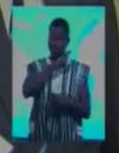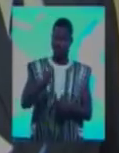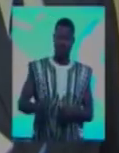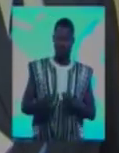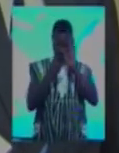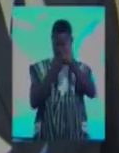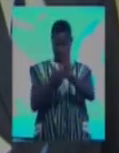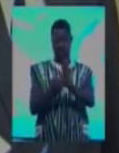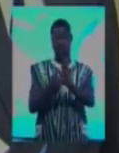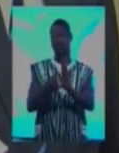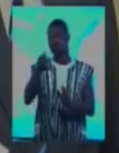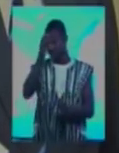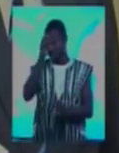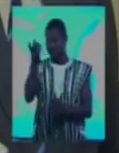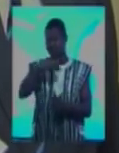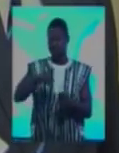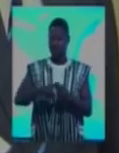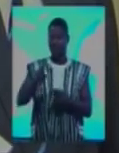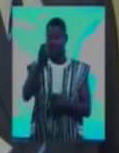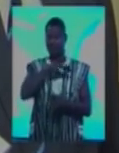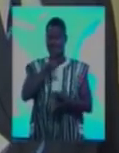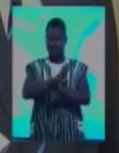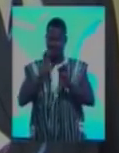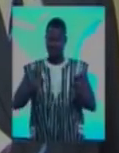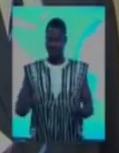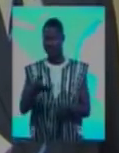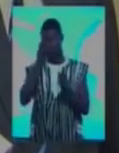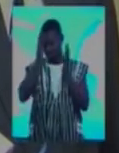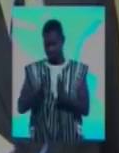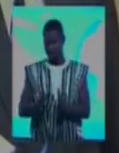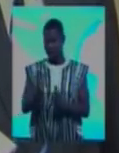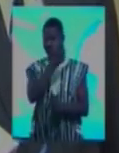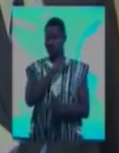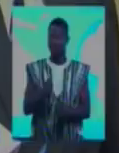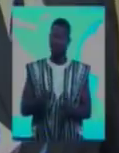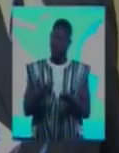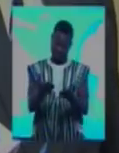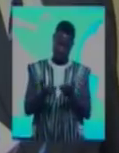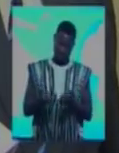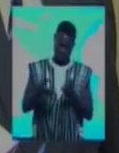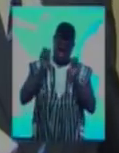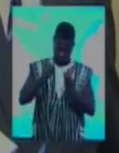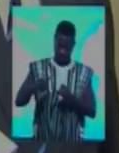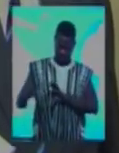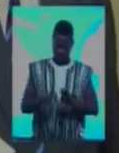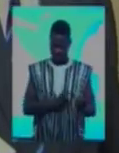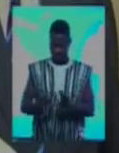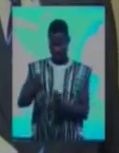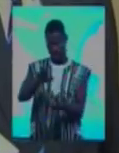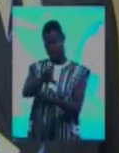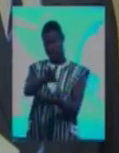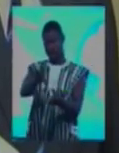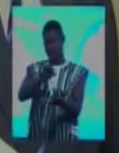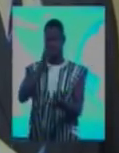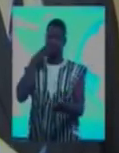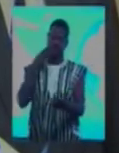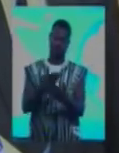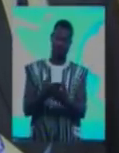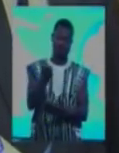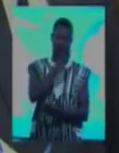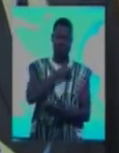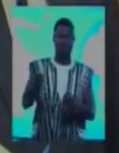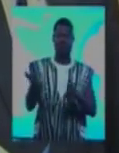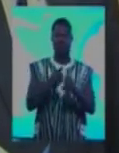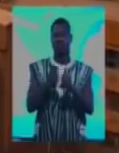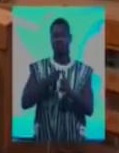et que quand l'usager ou bien l'entreprise ou quelque acteur que ce soit en a besoin, il puisse faire un choix judicieux. Le deuxième volet,